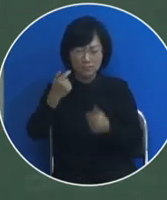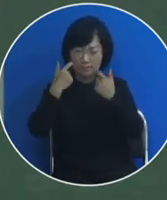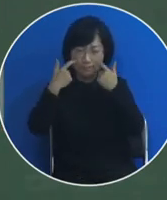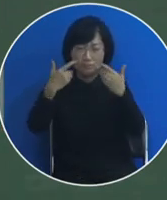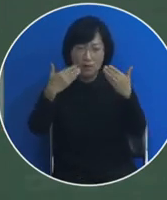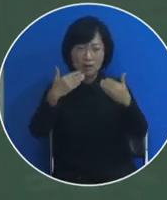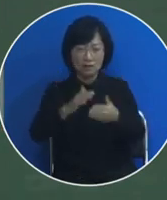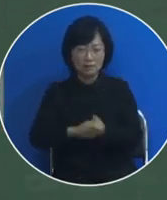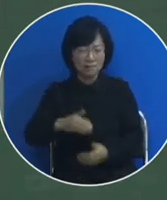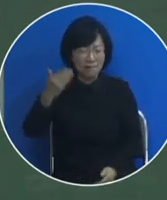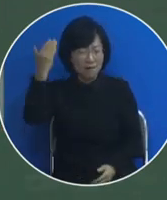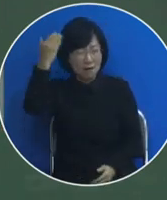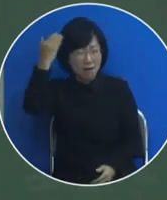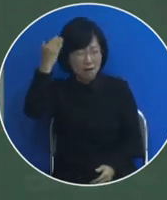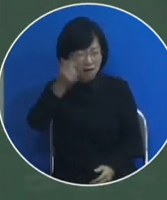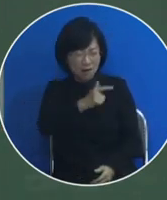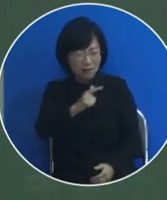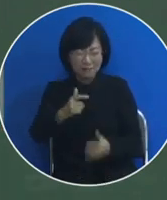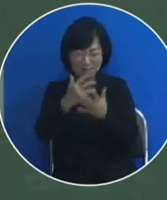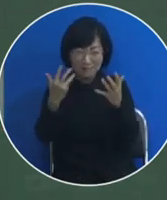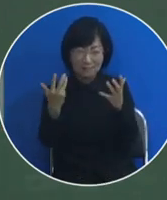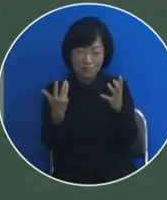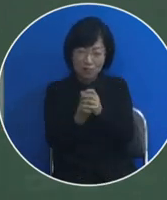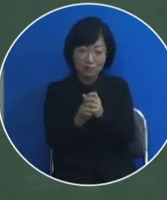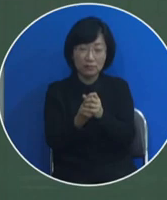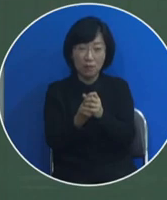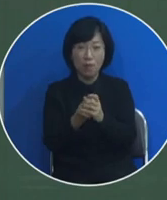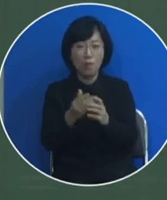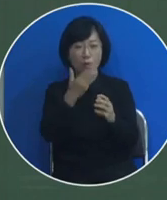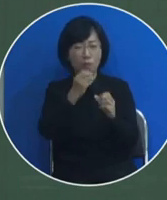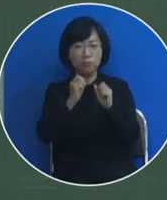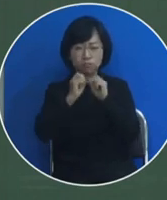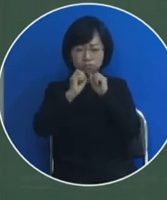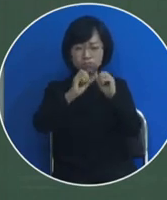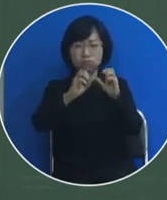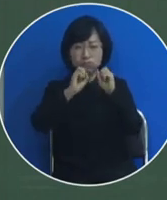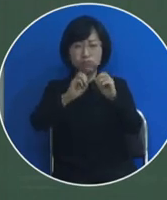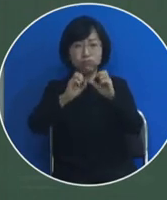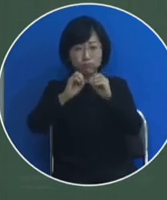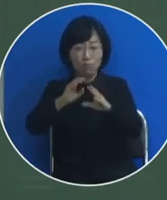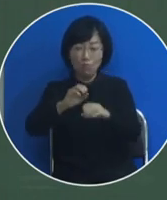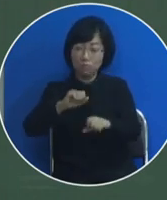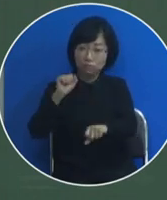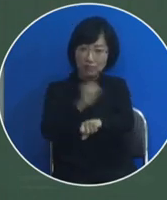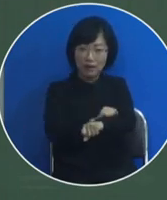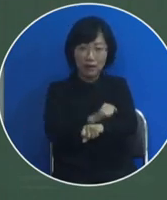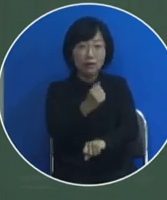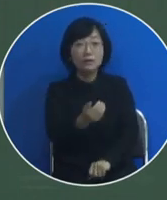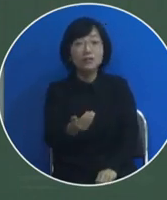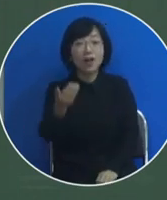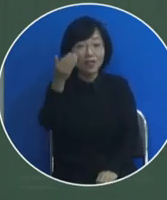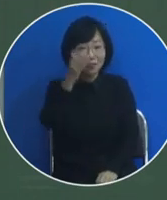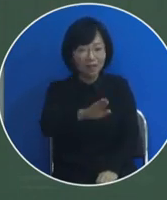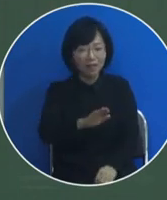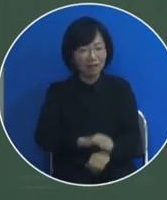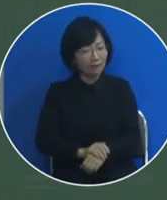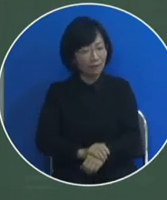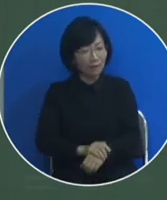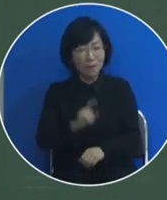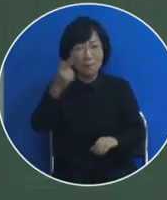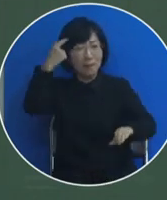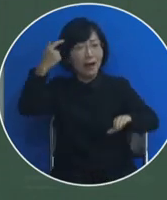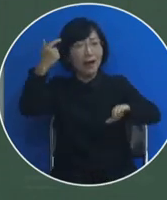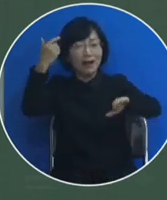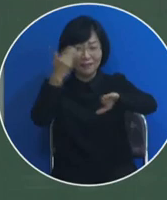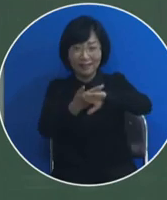he realized the gospel, he was able to overturn the world. 그런데 전혀 그렇지도 않은 사람이 큰 역할하는 사람도 있어요. But there are many people who weren't like that at